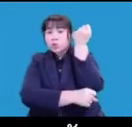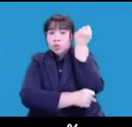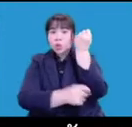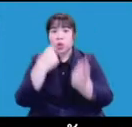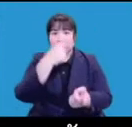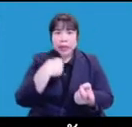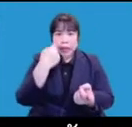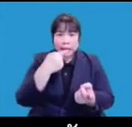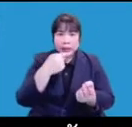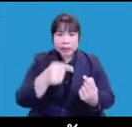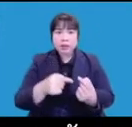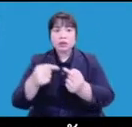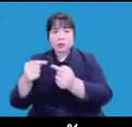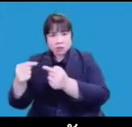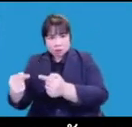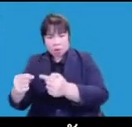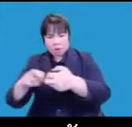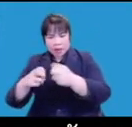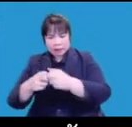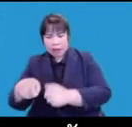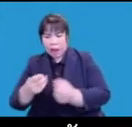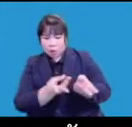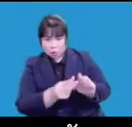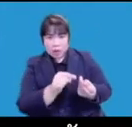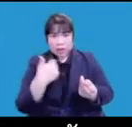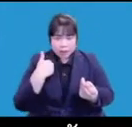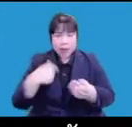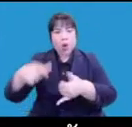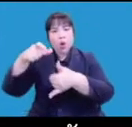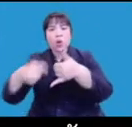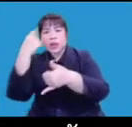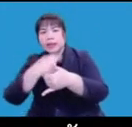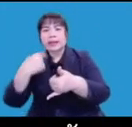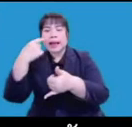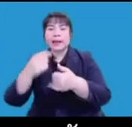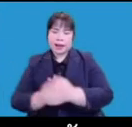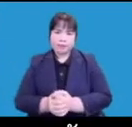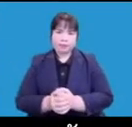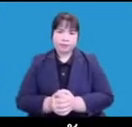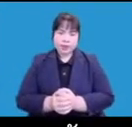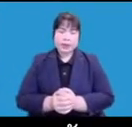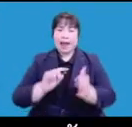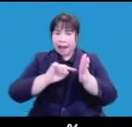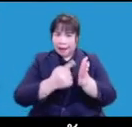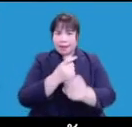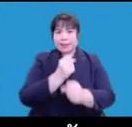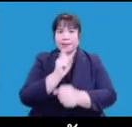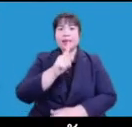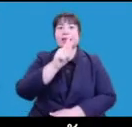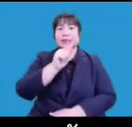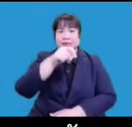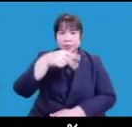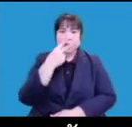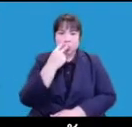ารถทำให้เราเห็นว่าคนจนคนนั้นคือใครนะครับเพราะฉะนั้นโจทย์แรกๆเลยตามจอนะฮะโจทย์แรกของการทำ TP Map เนี่ยคือการทำให้เห็นว่าใครคนจ